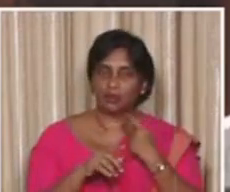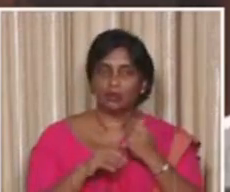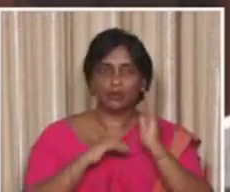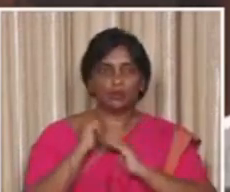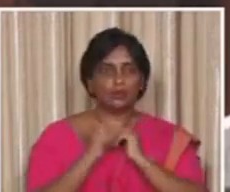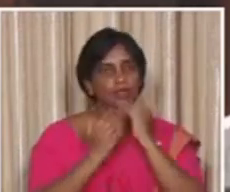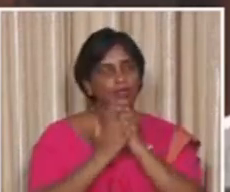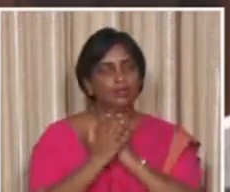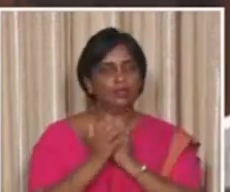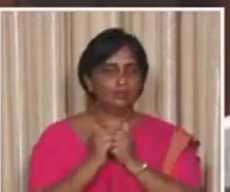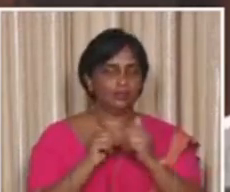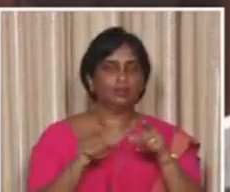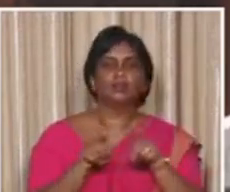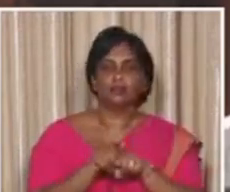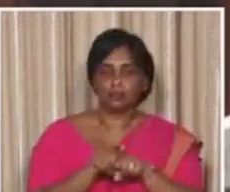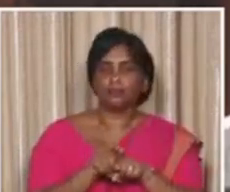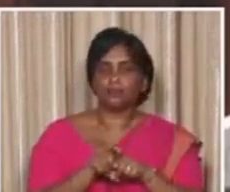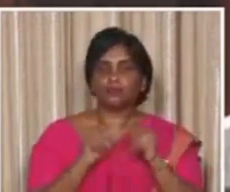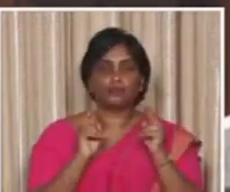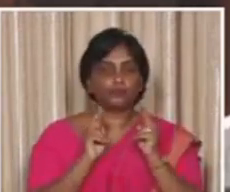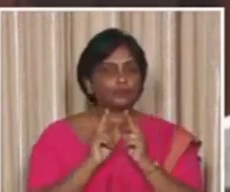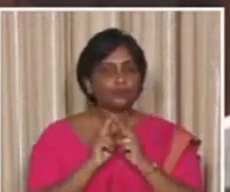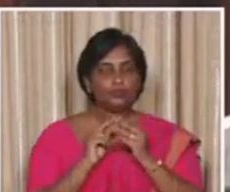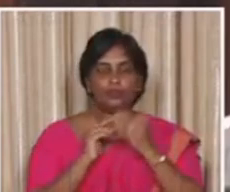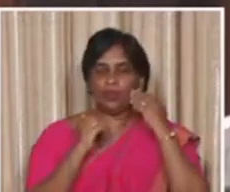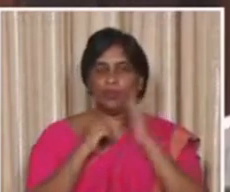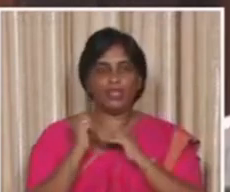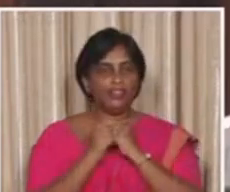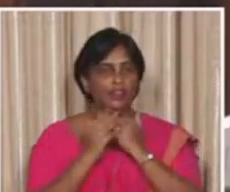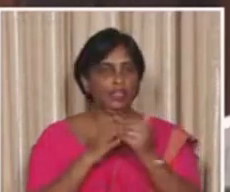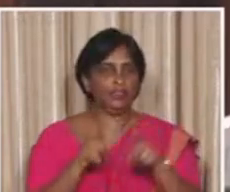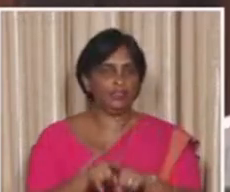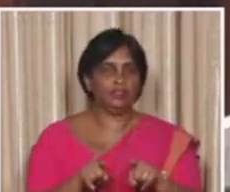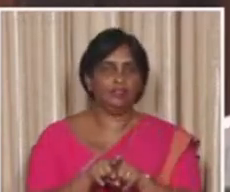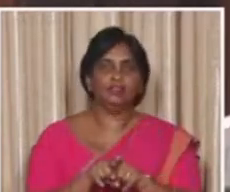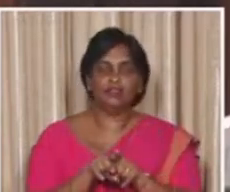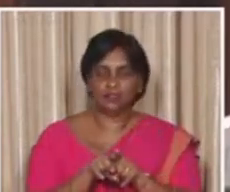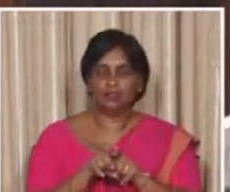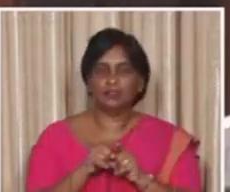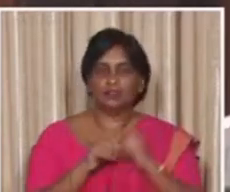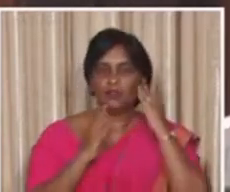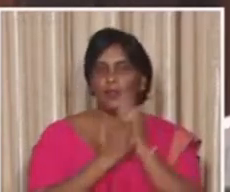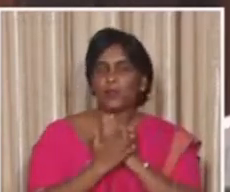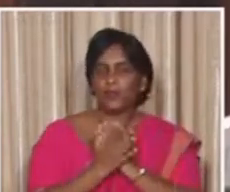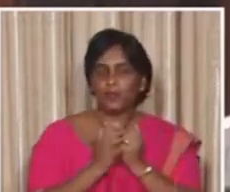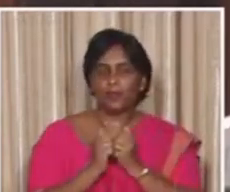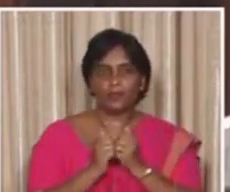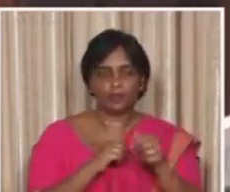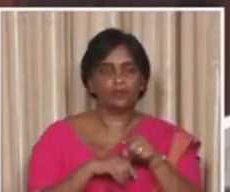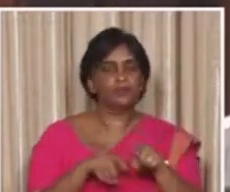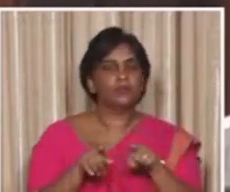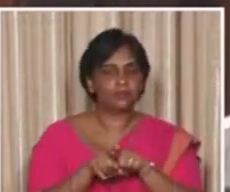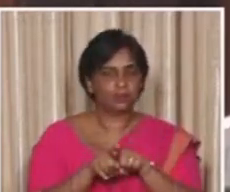பிரதேசங்களிலே ஒரு டொய்லெட் கட்டினால் கூட அது எங்களுடைய வரி காசை வைத்துதான் அரசாங்கம் செய்கிறார்கள். இது எவருமே தங்களுடைய குடும்பத்திலே இருந்து கொண்ட காசை